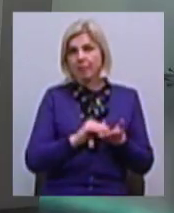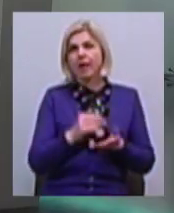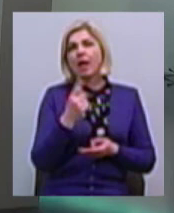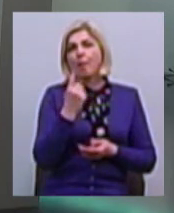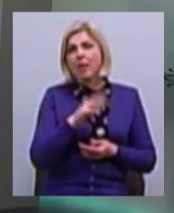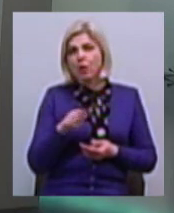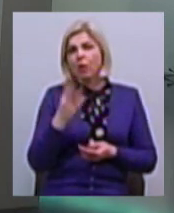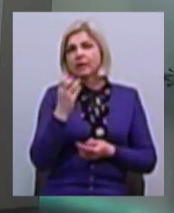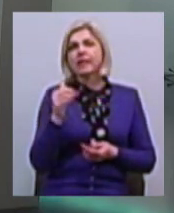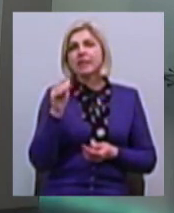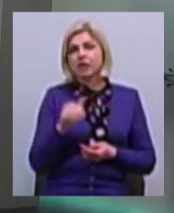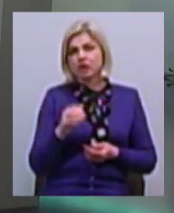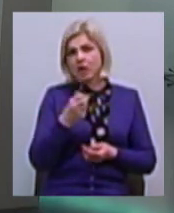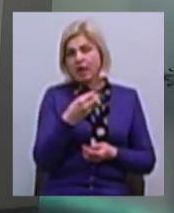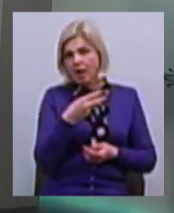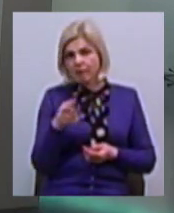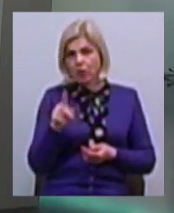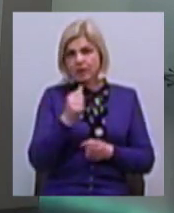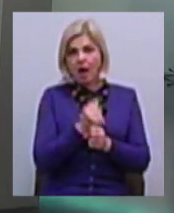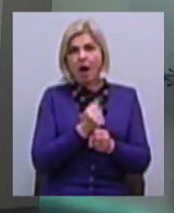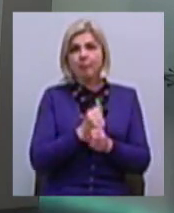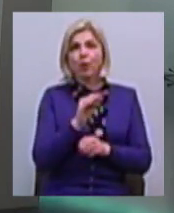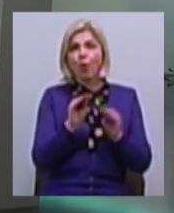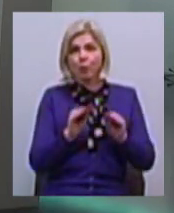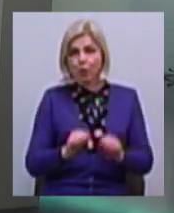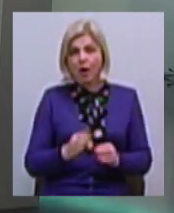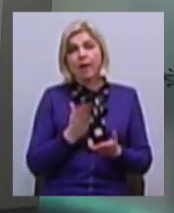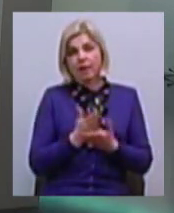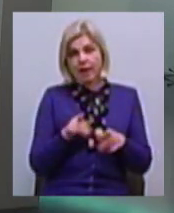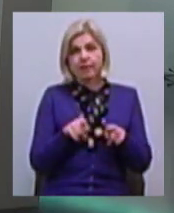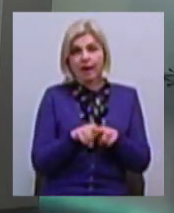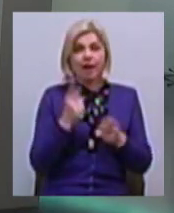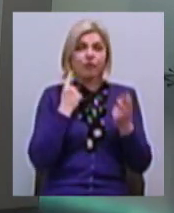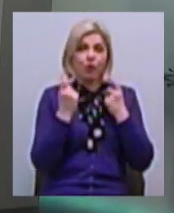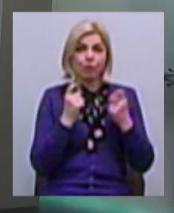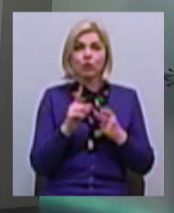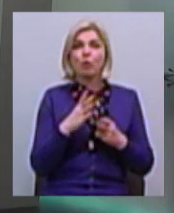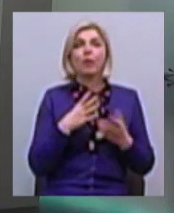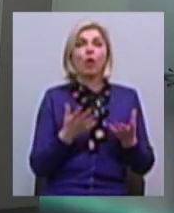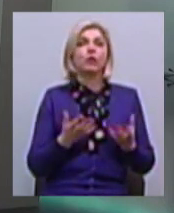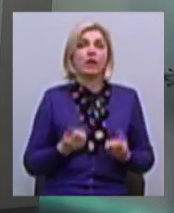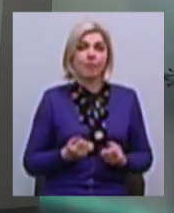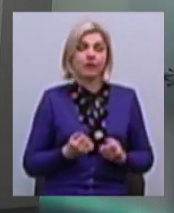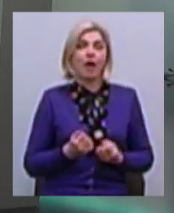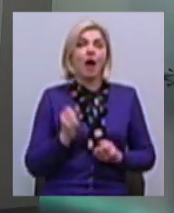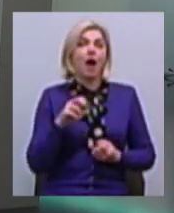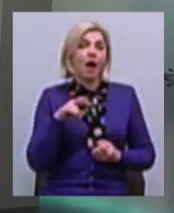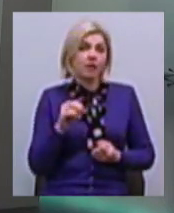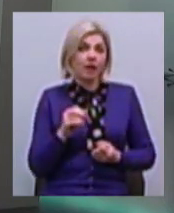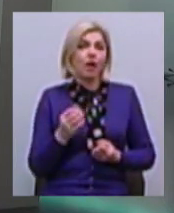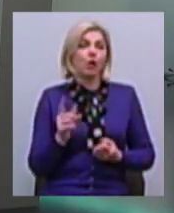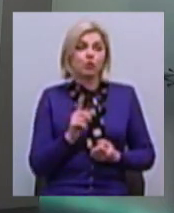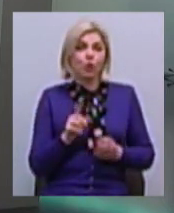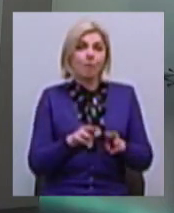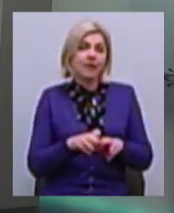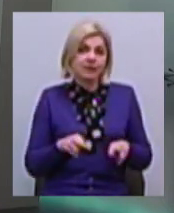1 300 000 євро за його розробку, навіть є така інформація, що було отримано. Але виходячи з цього ТЕО,